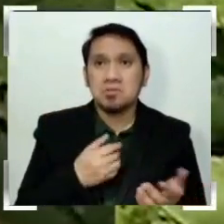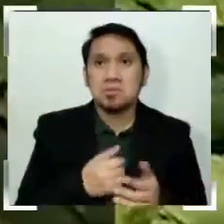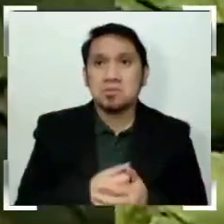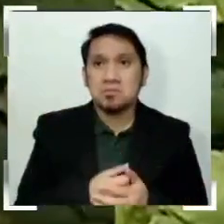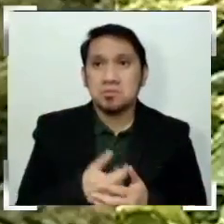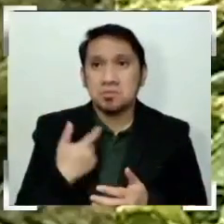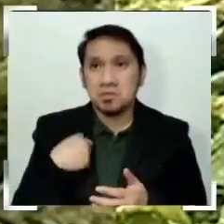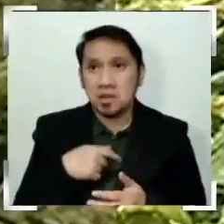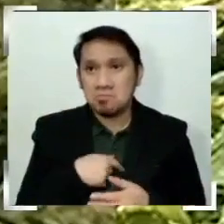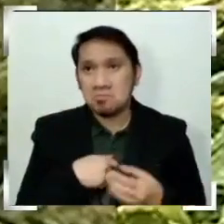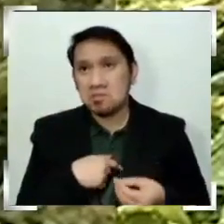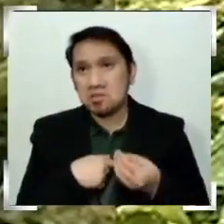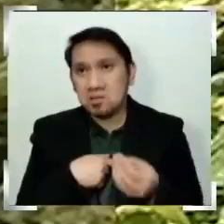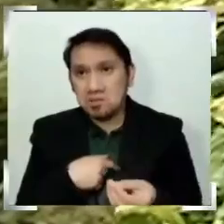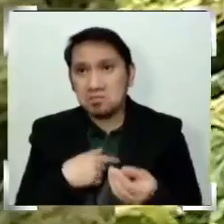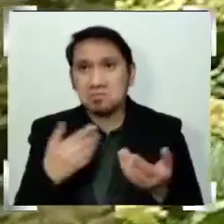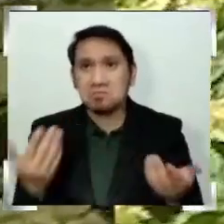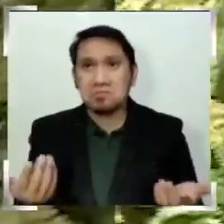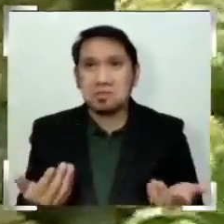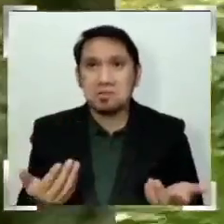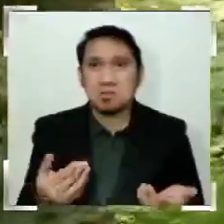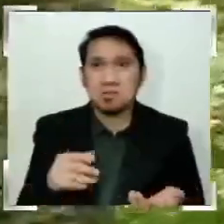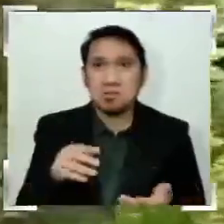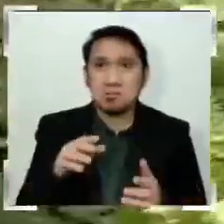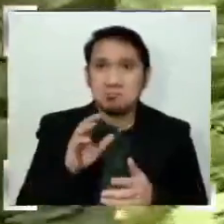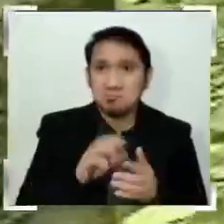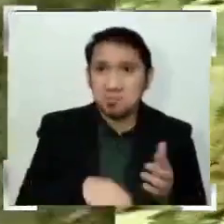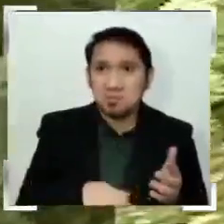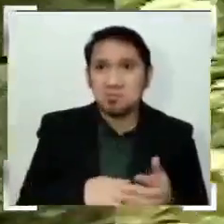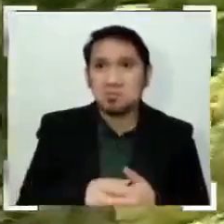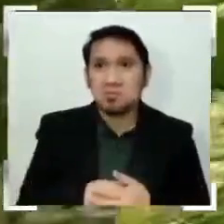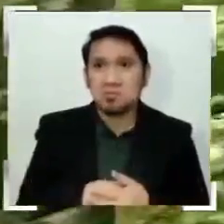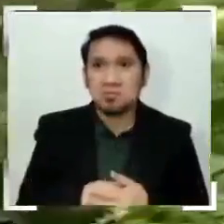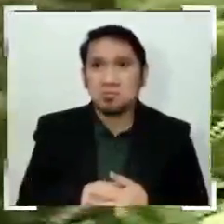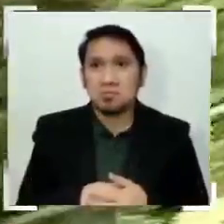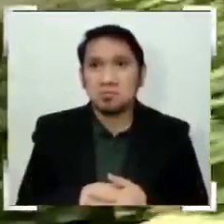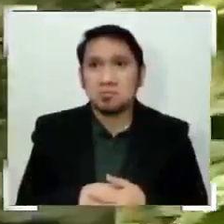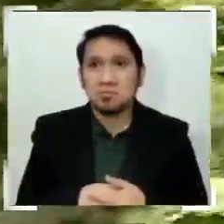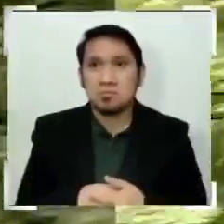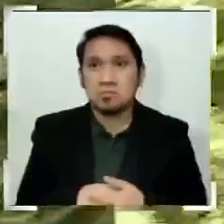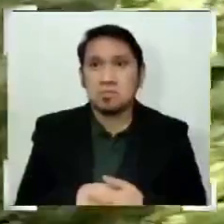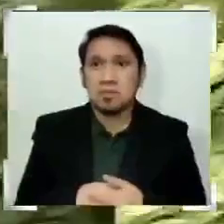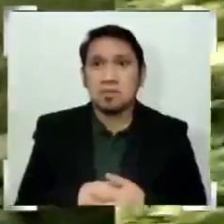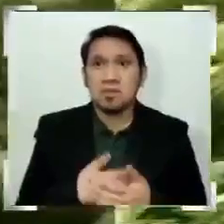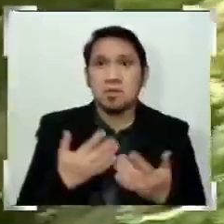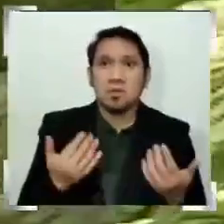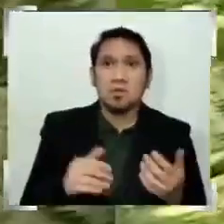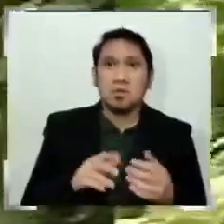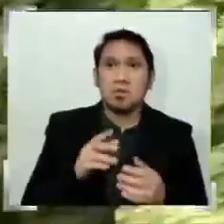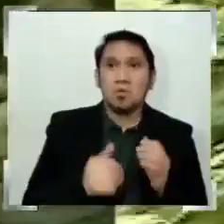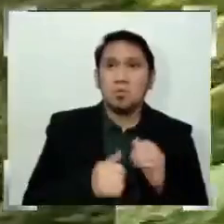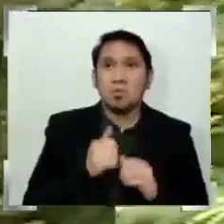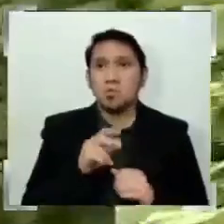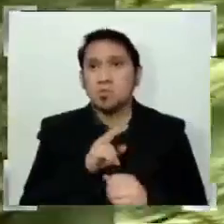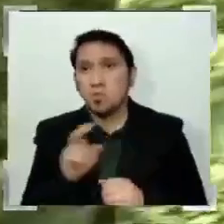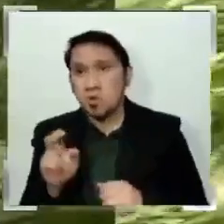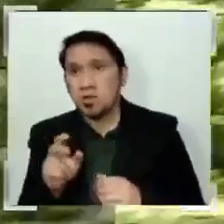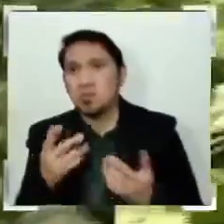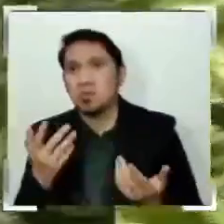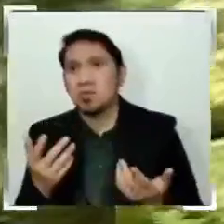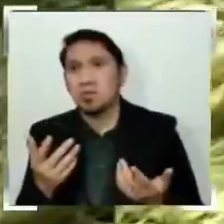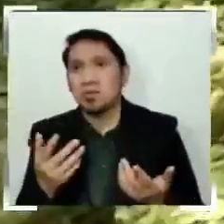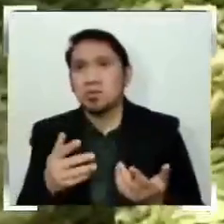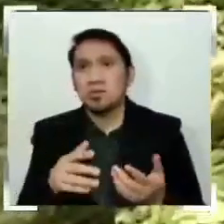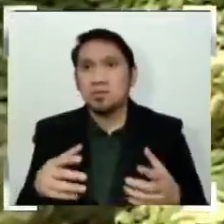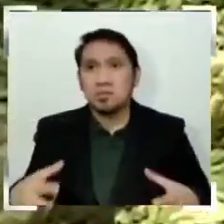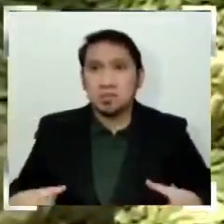disilisyonan o katong mga mag-may para mahal eh. Tapos, katong mga dagpo, almost 200 sacks o 300 sacks to